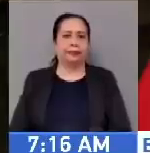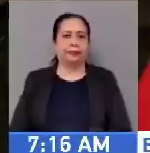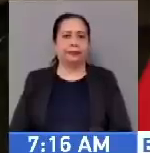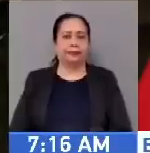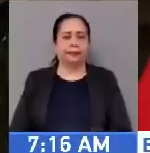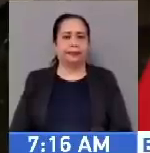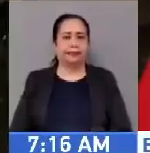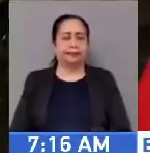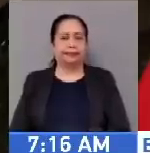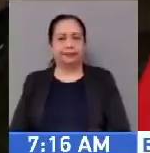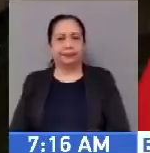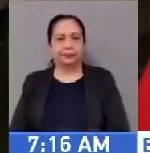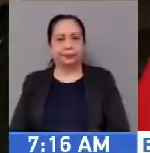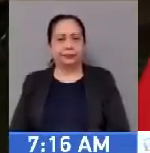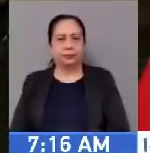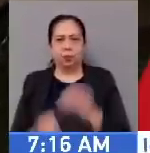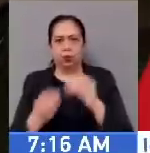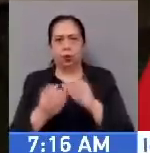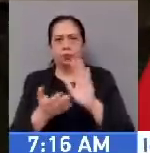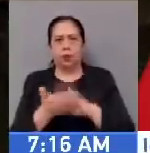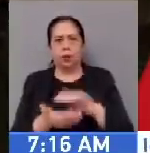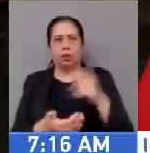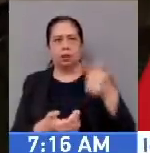Mas malakas yung gasolina kaya siguro